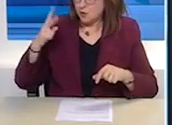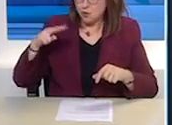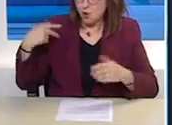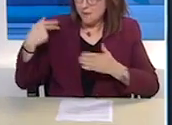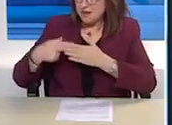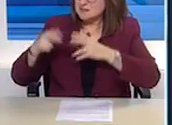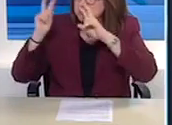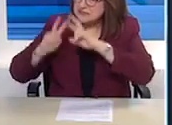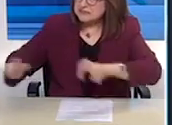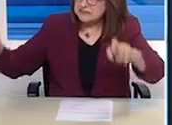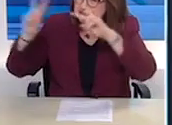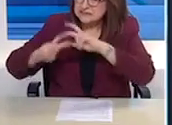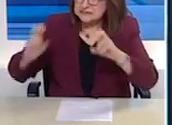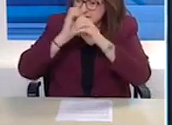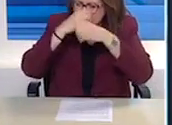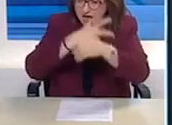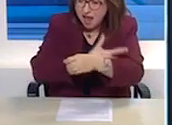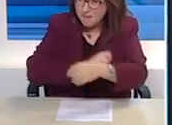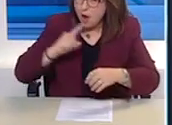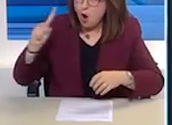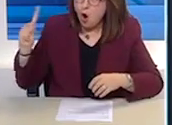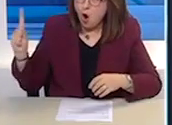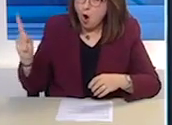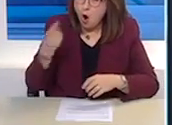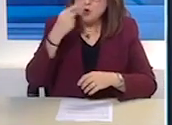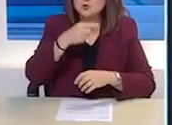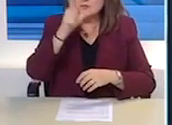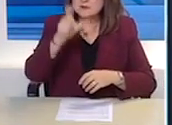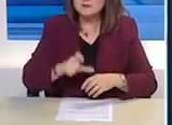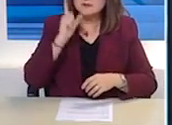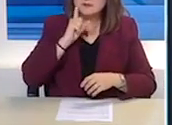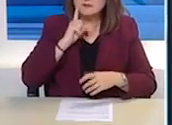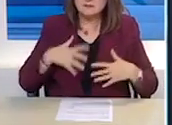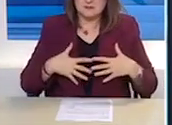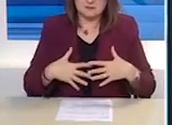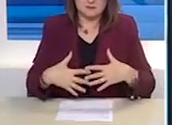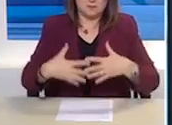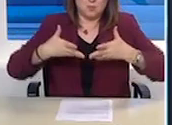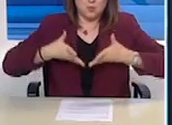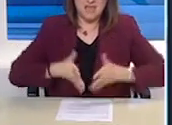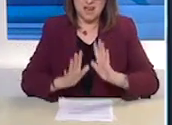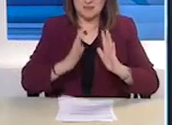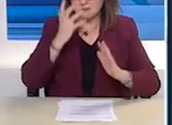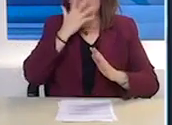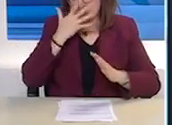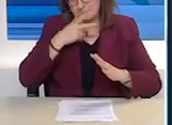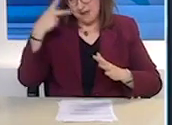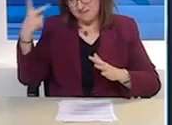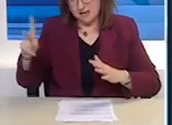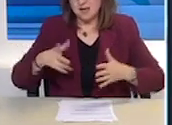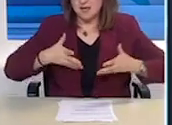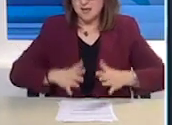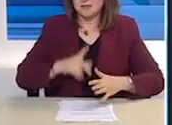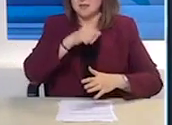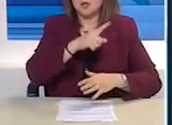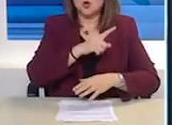όλων των επαφών του επιβεβαιωμένου κρούσματος της 22χρονης Λεχόνας, που φιλοξενείται σε Γενικό Νοσοκομείο των Αθηνών,